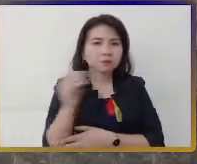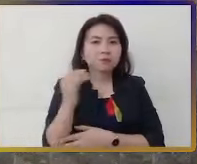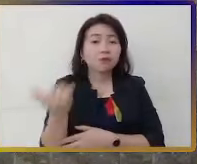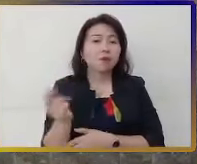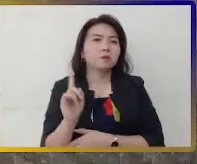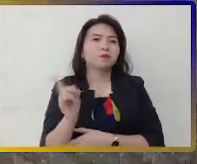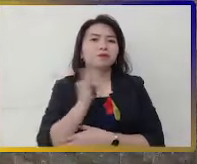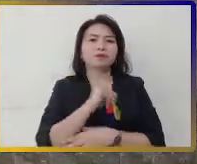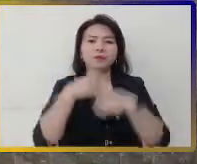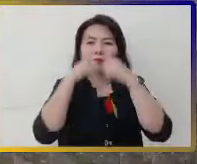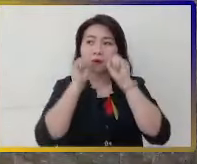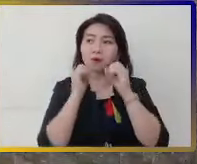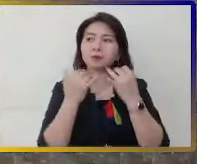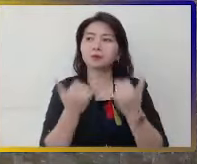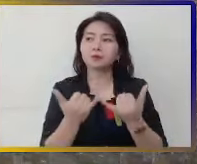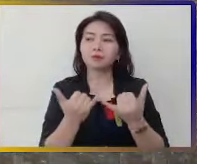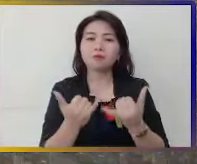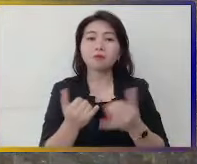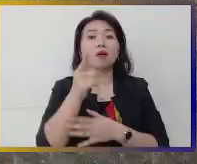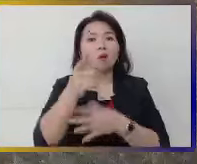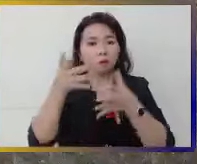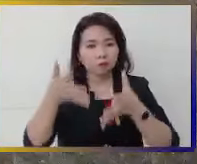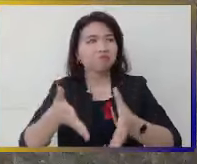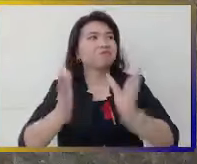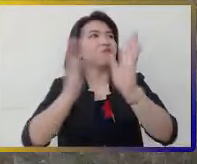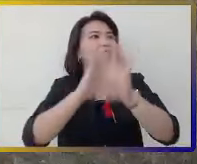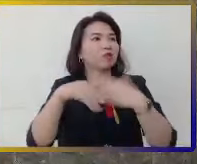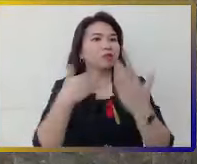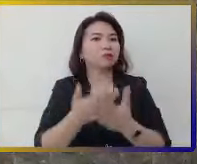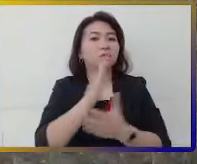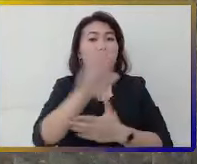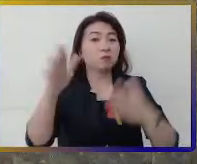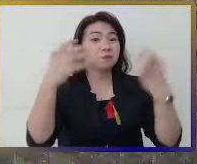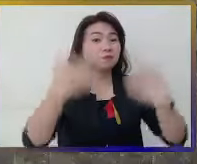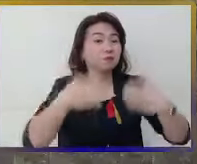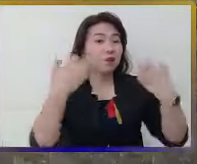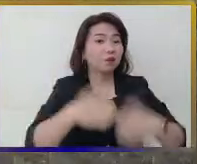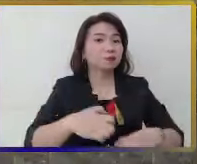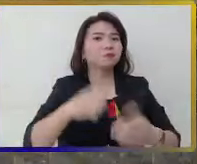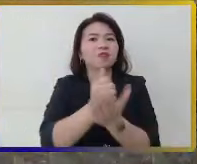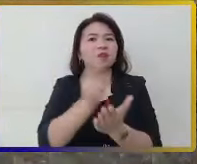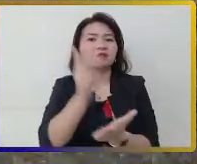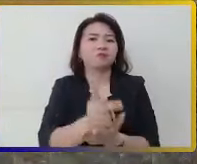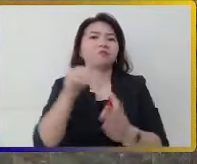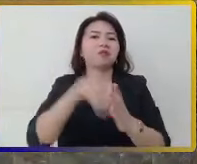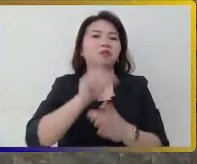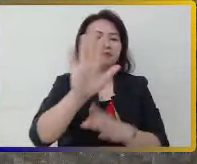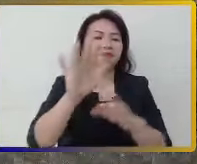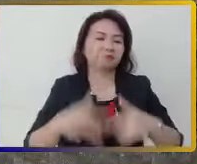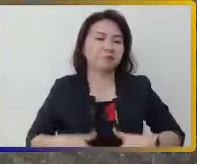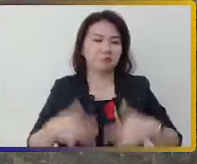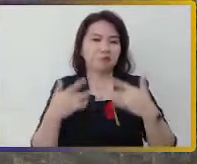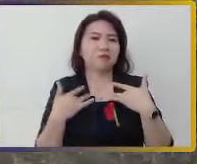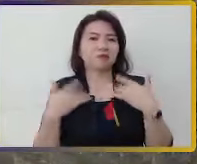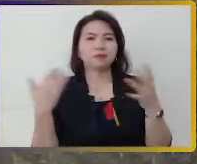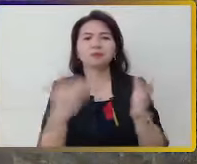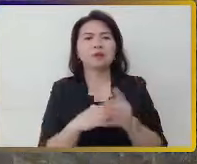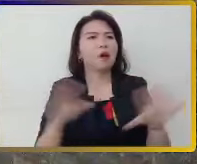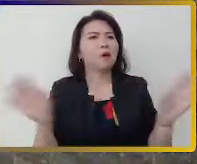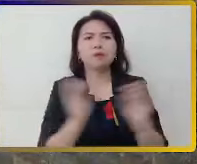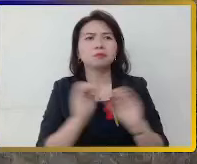nakakalungkot kapatid, ay pinapayagan natin ang mga tao mag-approve sa ating buhay. You see, walang sino